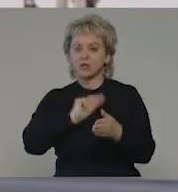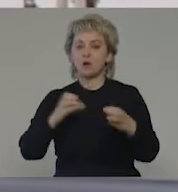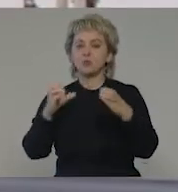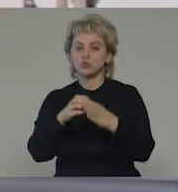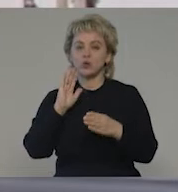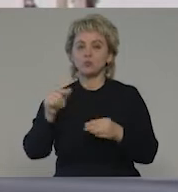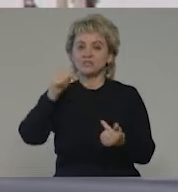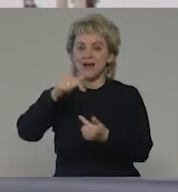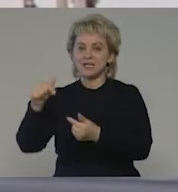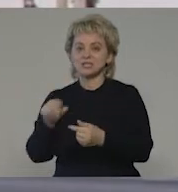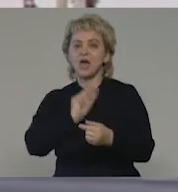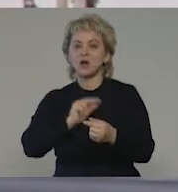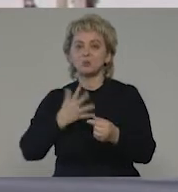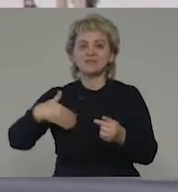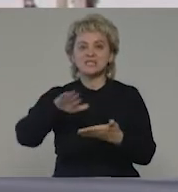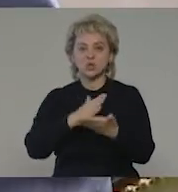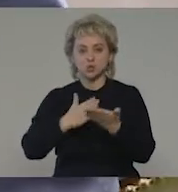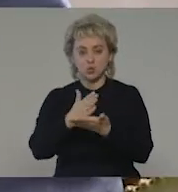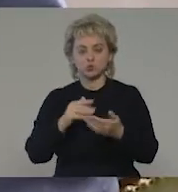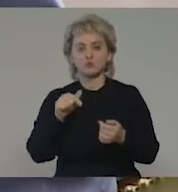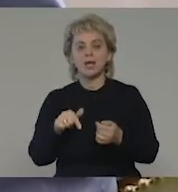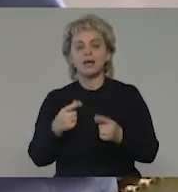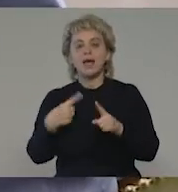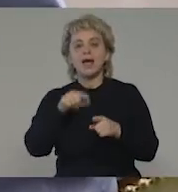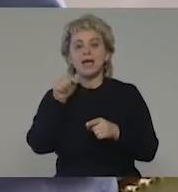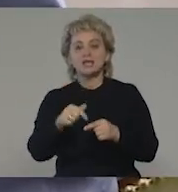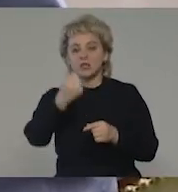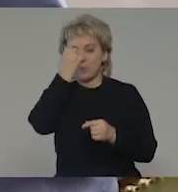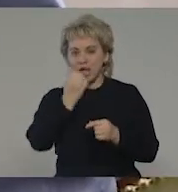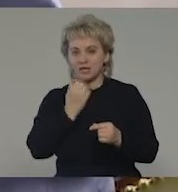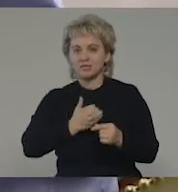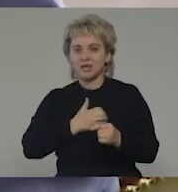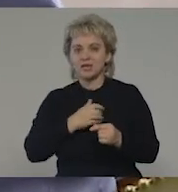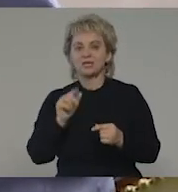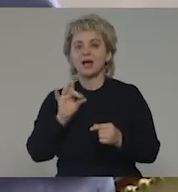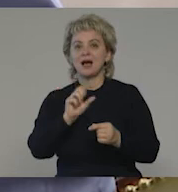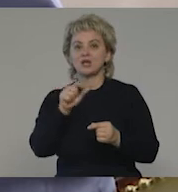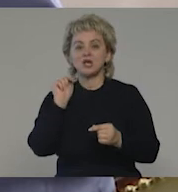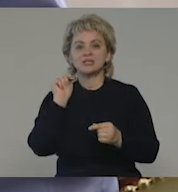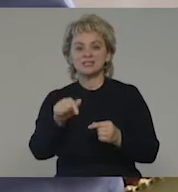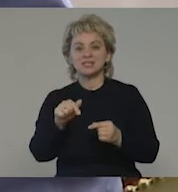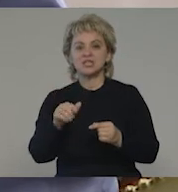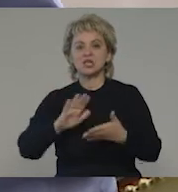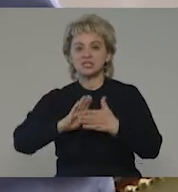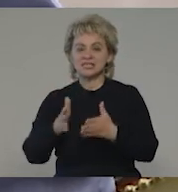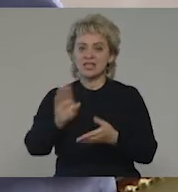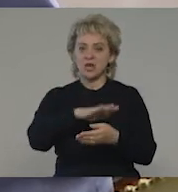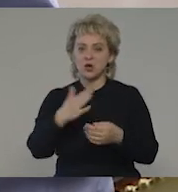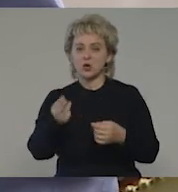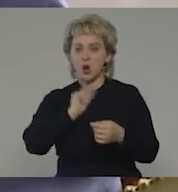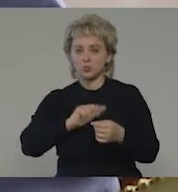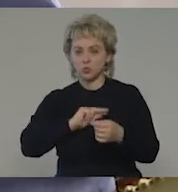группа будет координировать работу всех служб. Хотел поблагодарить как раз тесное взаимодействие с